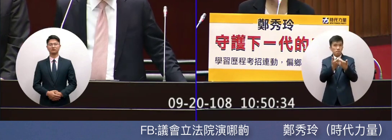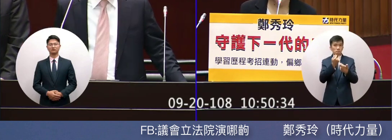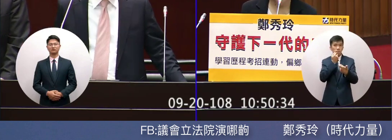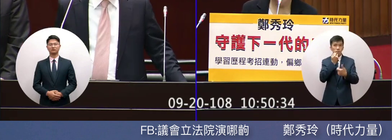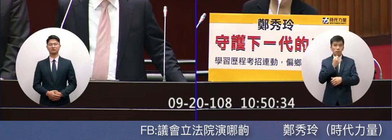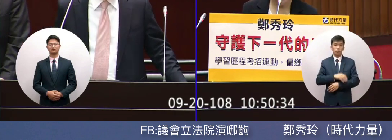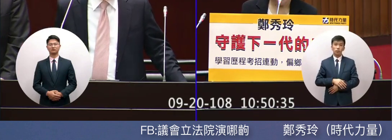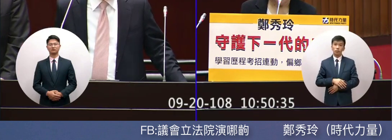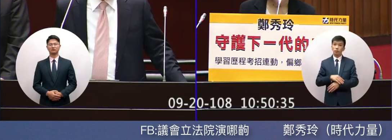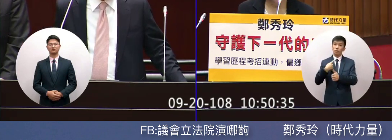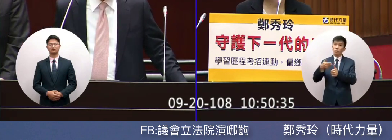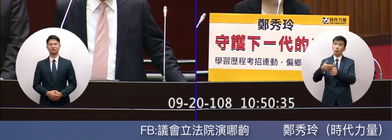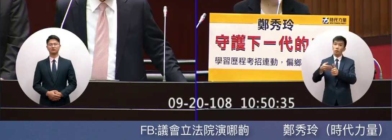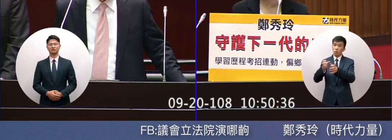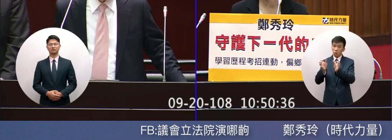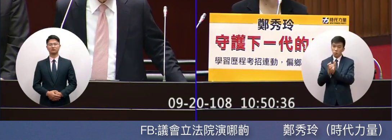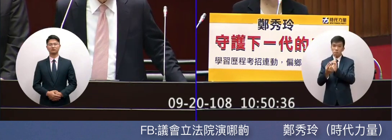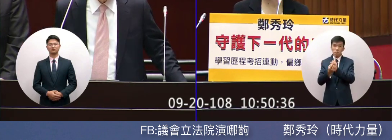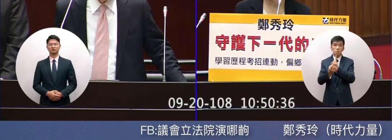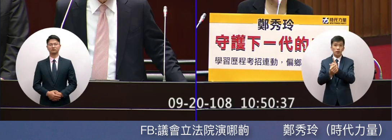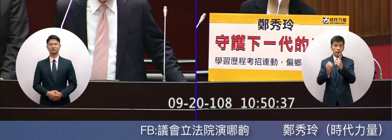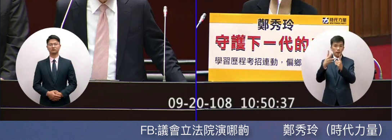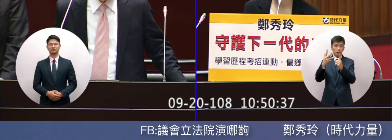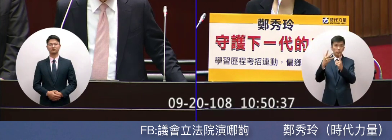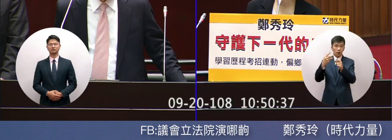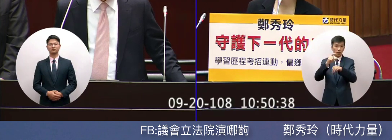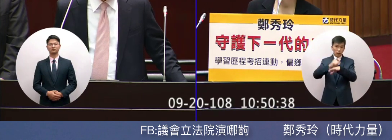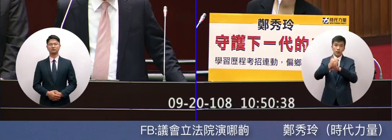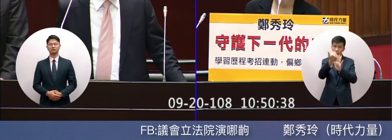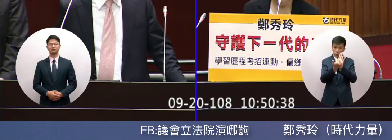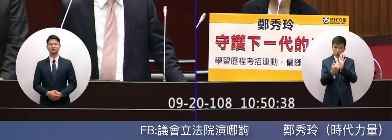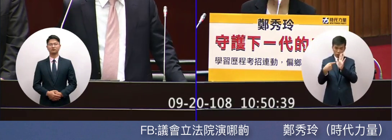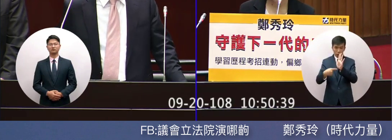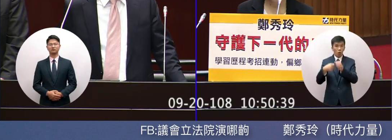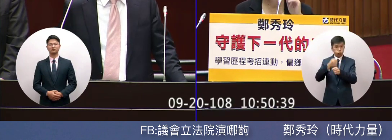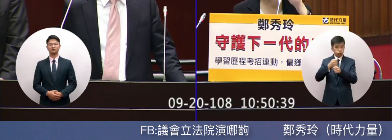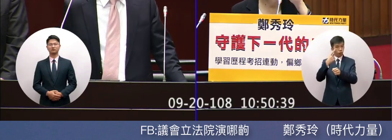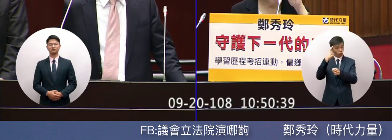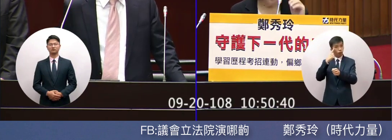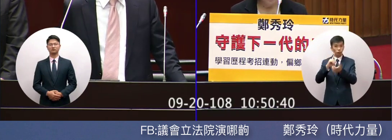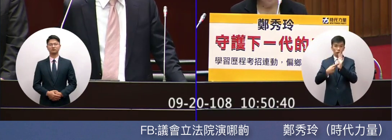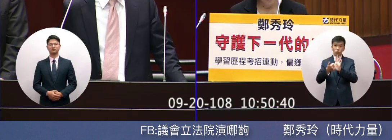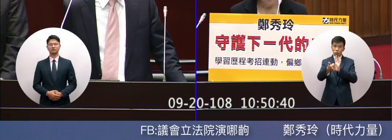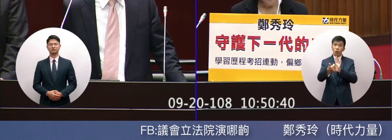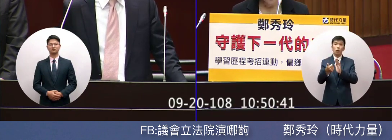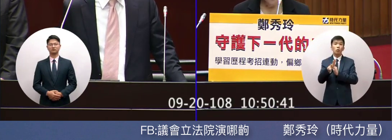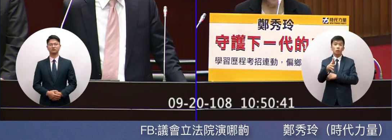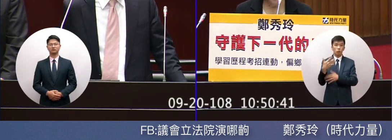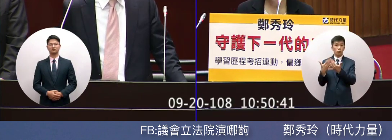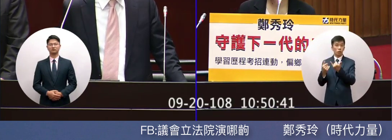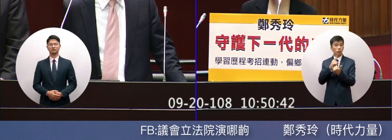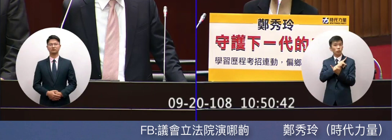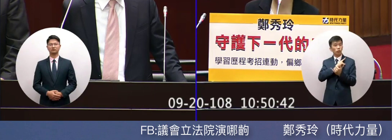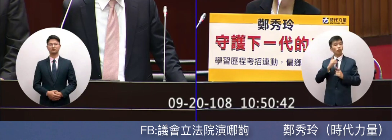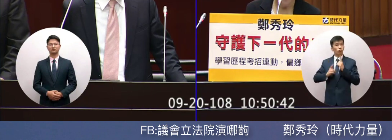推动108课纲啊，是总体而言值得肯定，因为呢，学生可以自主选课哈，在